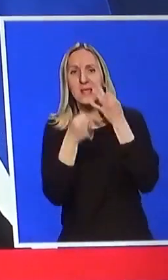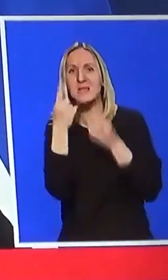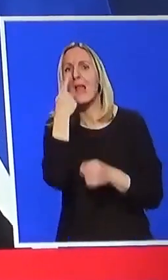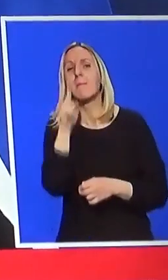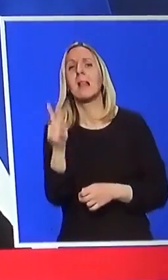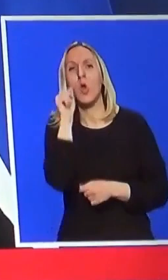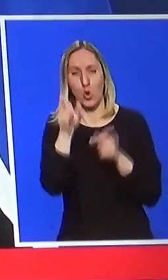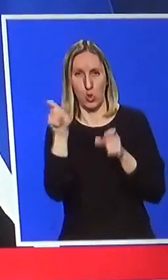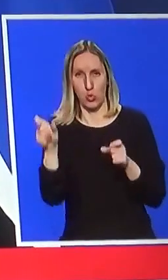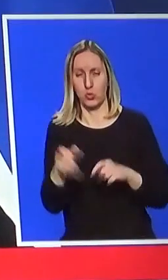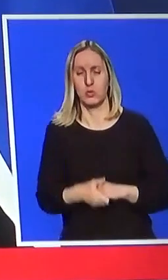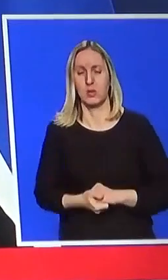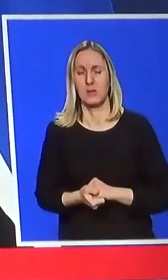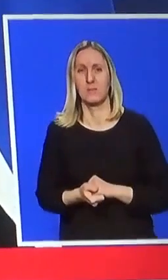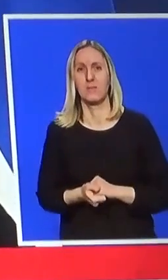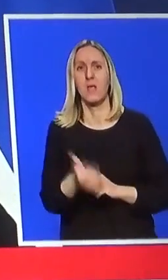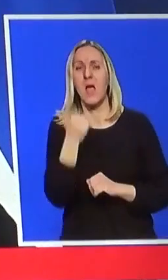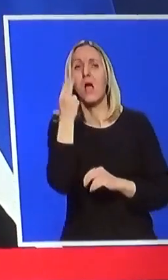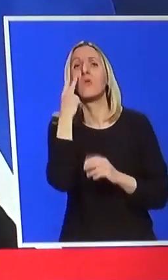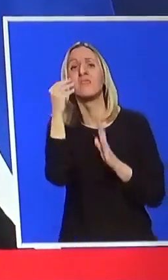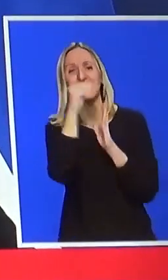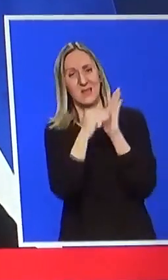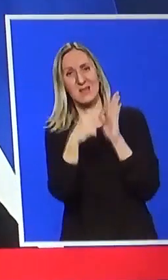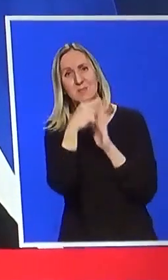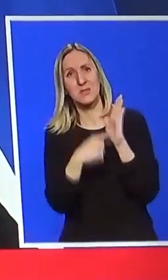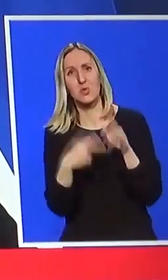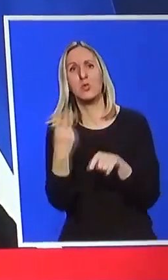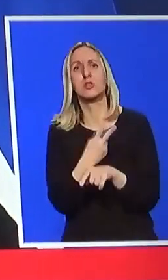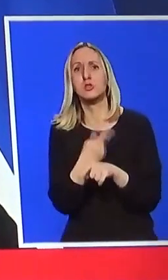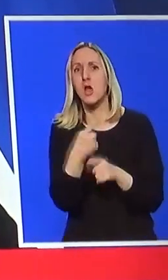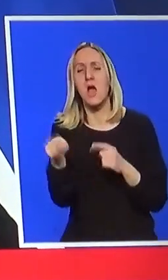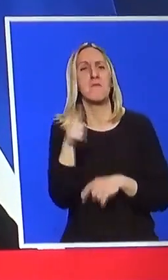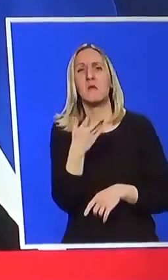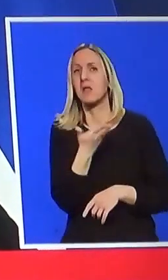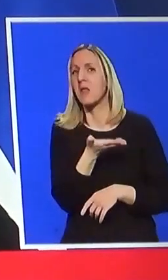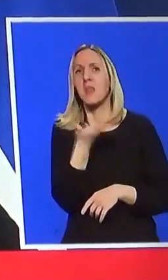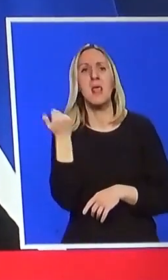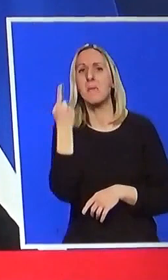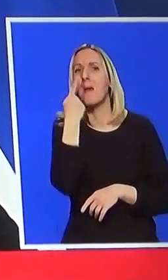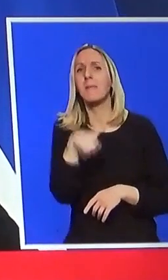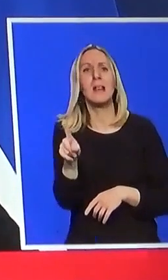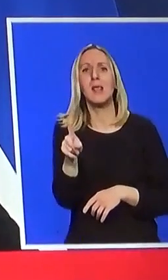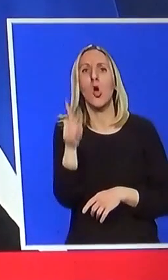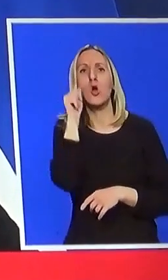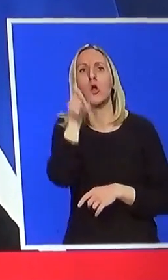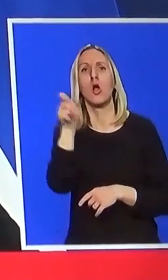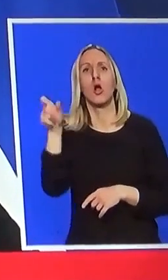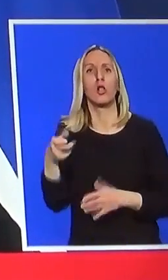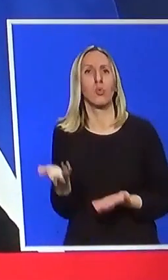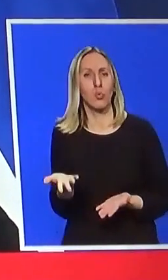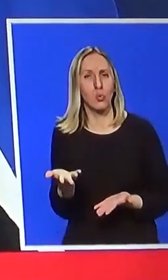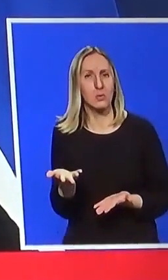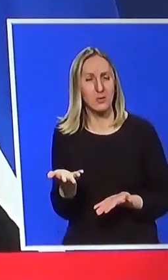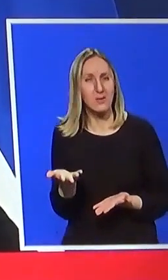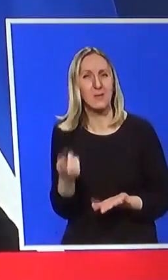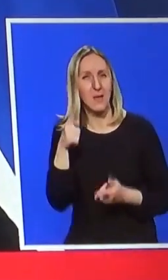Ako pogledate na tom spisku, vidjet ćete da ima i zemalja koje ni nema milion stanovnika, pa vam je apsolutno jasno